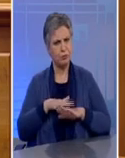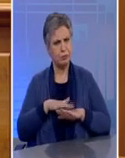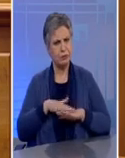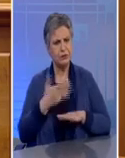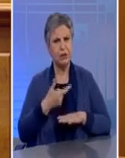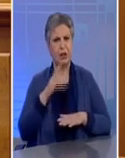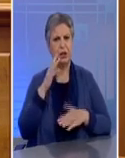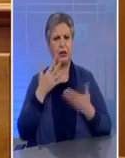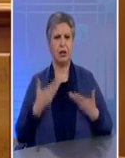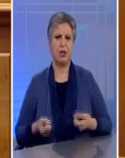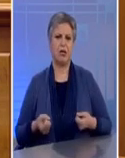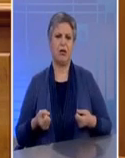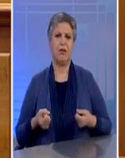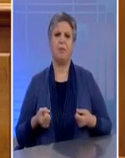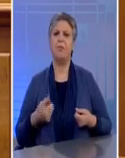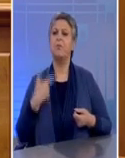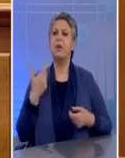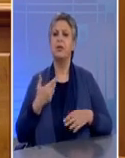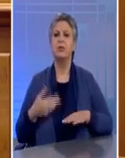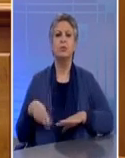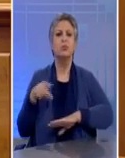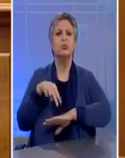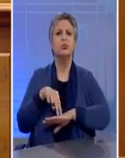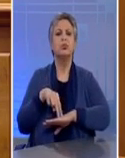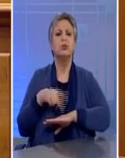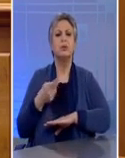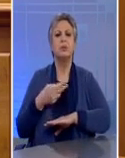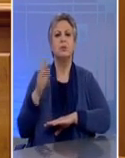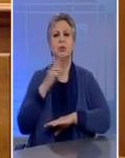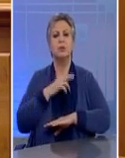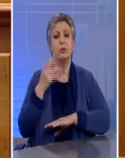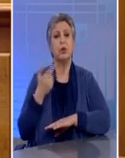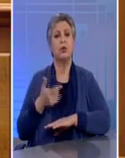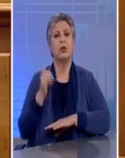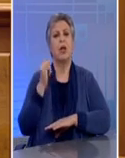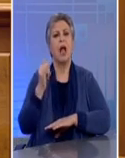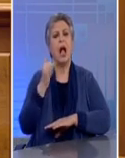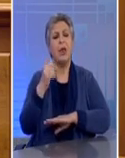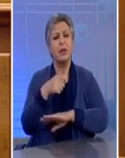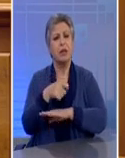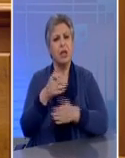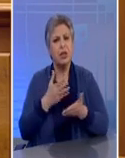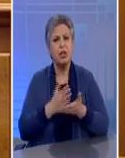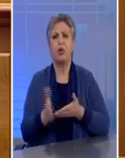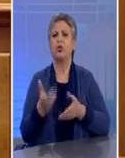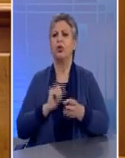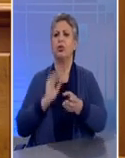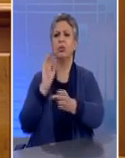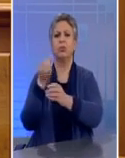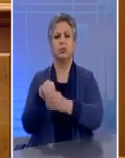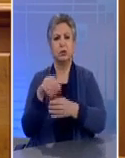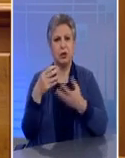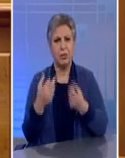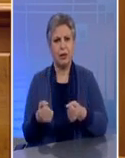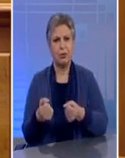Ήρθε και είπε ο κύριος Τσίπρας ότι αργεί να απονεμηθεί η δικαιοσύνη, ότι γίνονται παρεμβάσεις στη δικαιοσύνη και πιθανώς